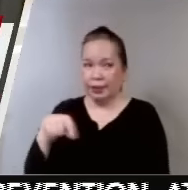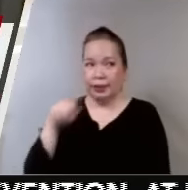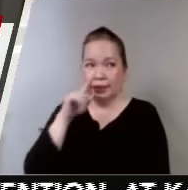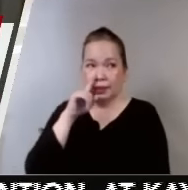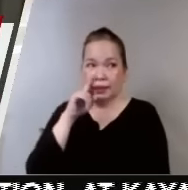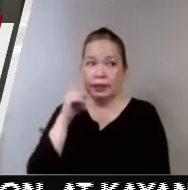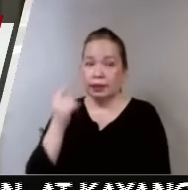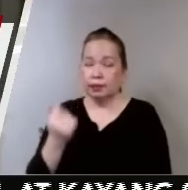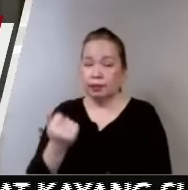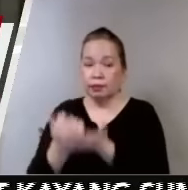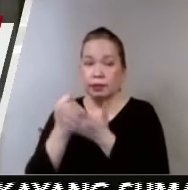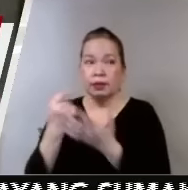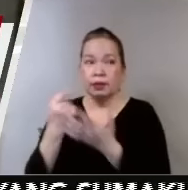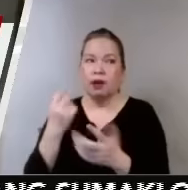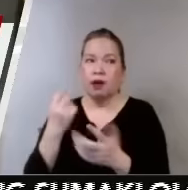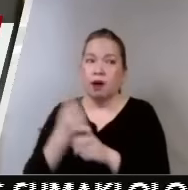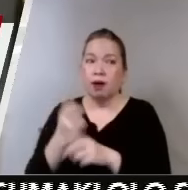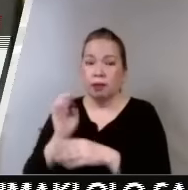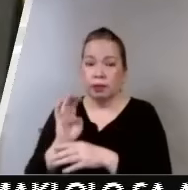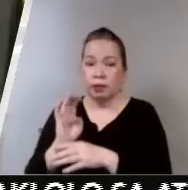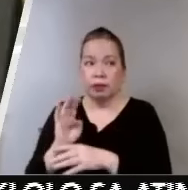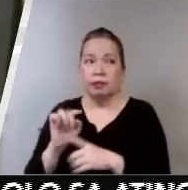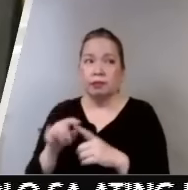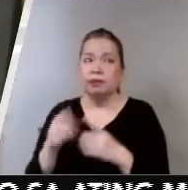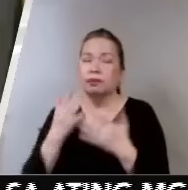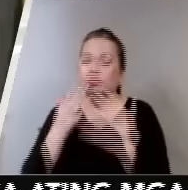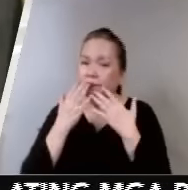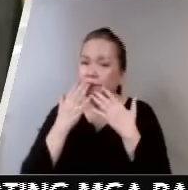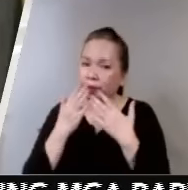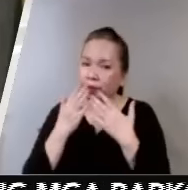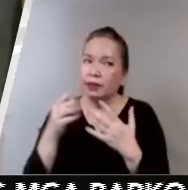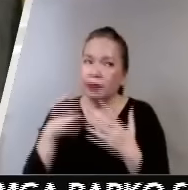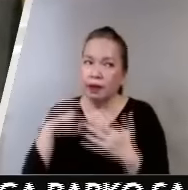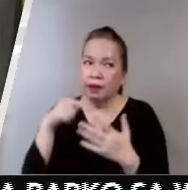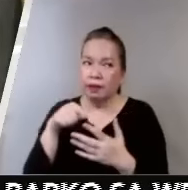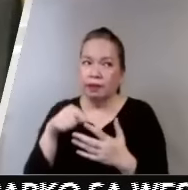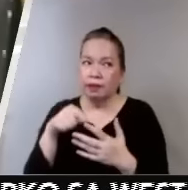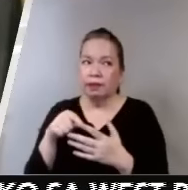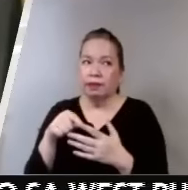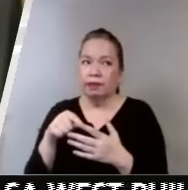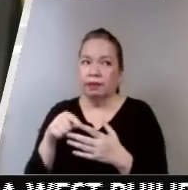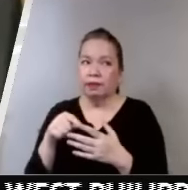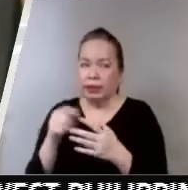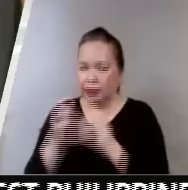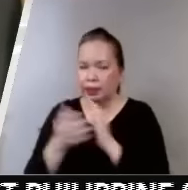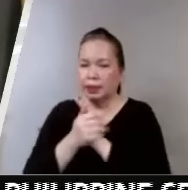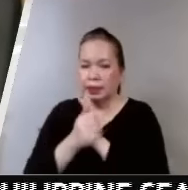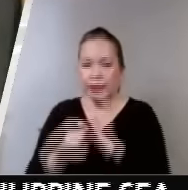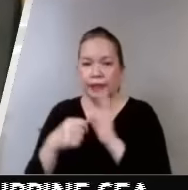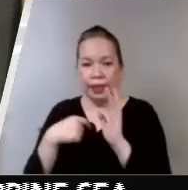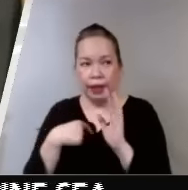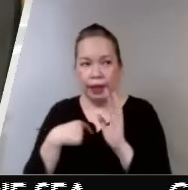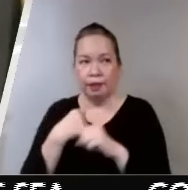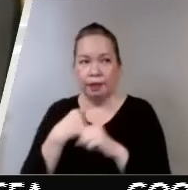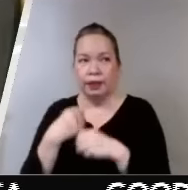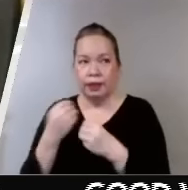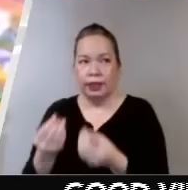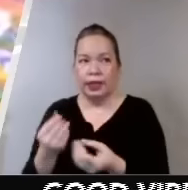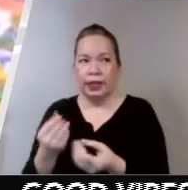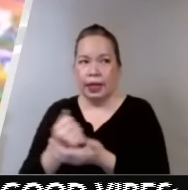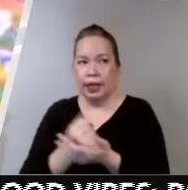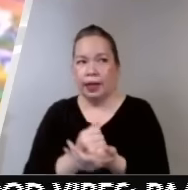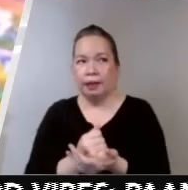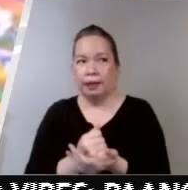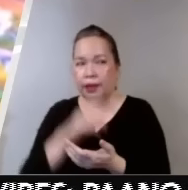hirap kumita. Pero thankfully enough, meron kaming ganitong klaseng talent na nakakapag-provide at nakakapag-help sa mga husband